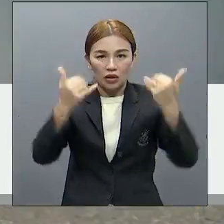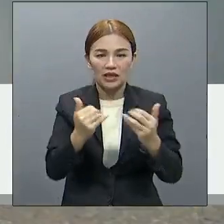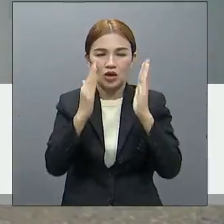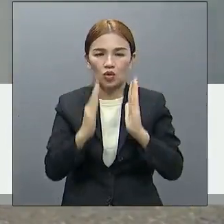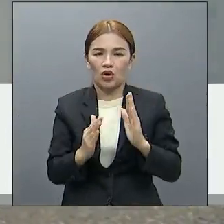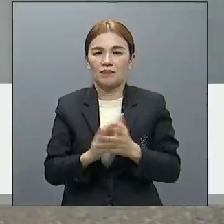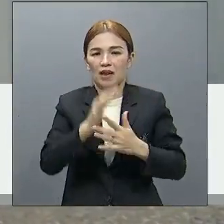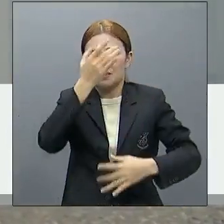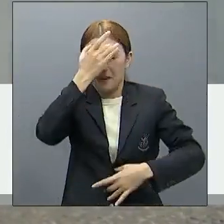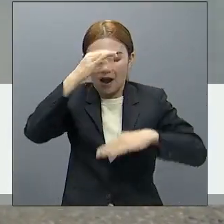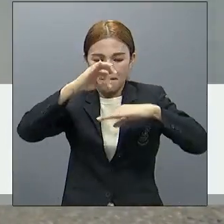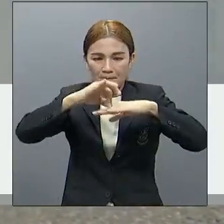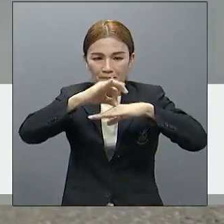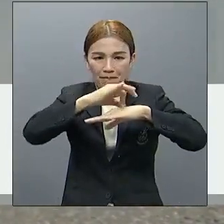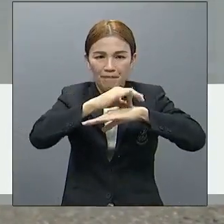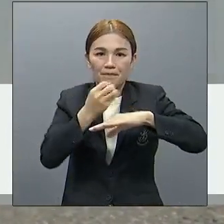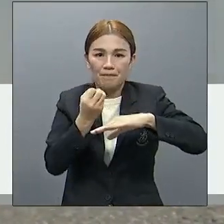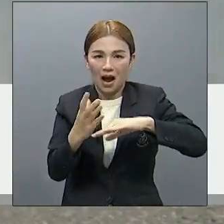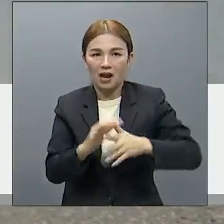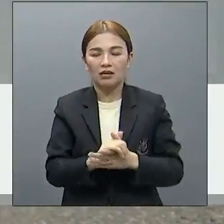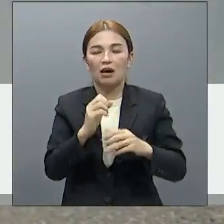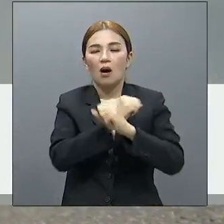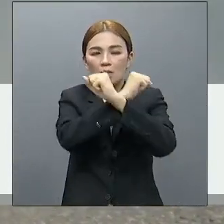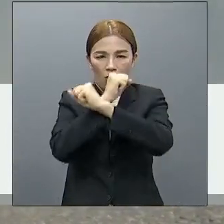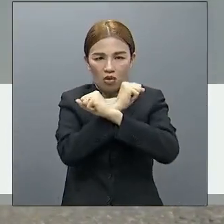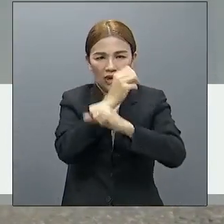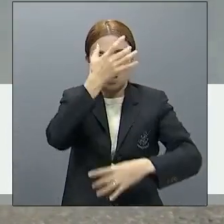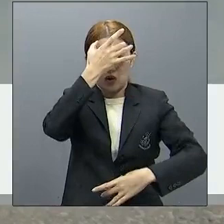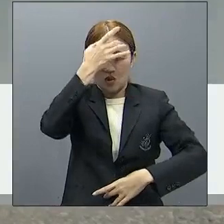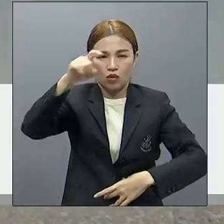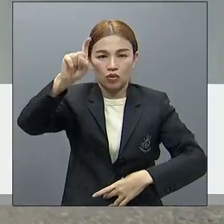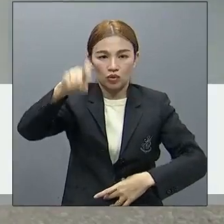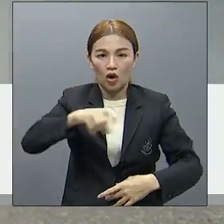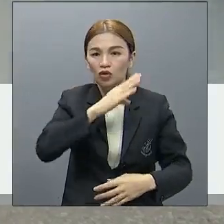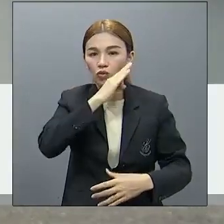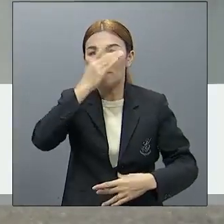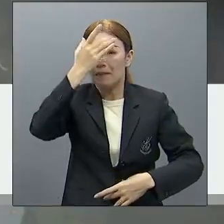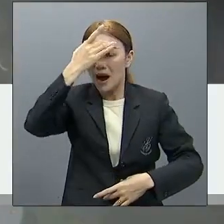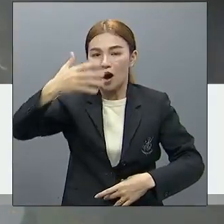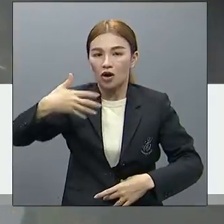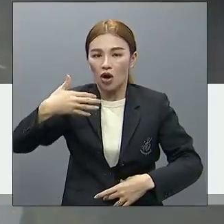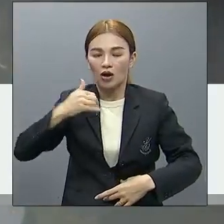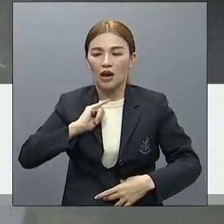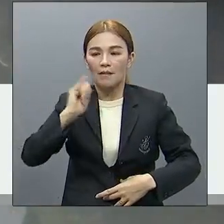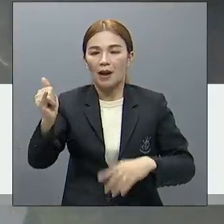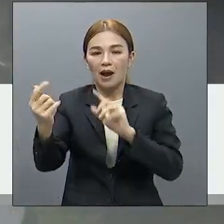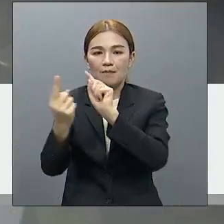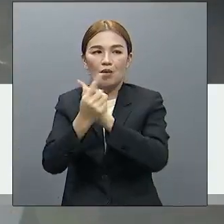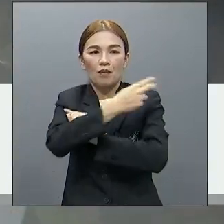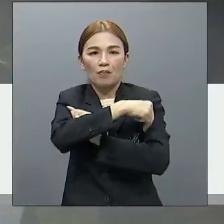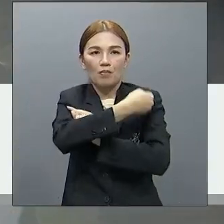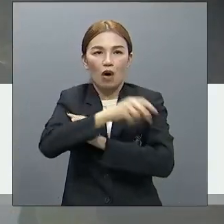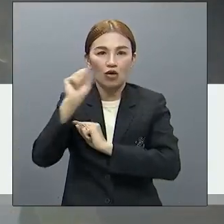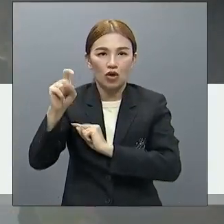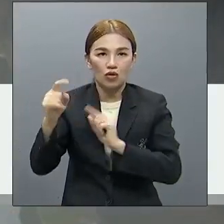จึงประชาชนให้ดำเนินตามมาตรการป้องกันโรคและถ้าหากมีไข้ให้รีบไปพบแพทย์ไม่ควรซื้อยา